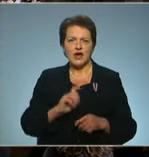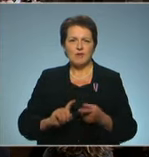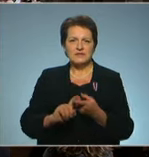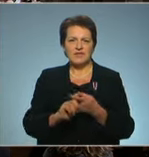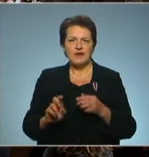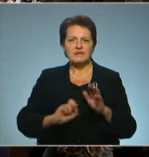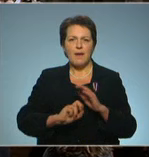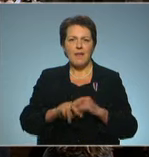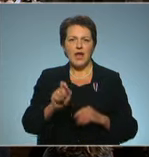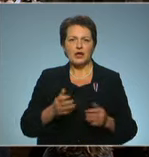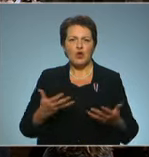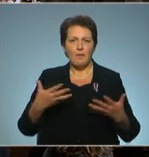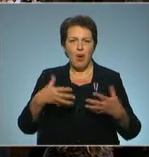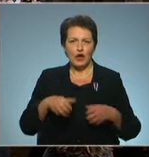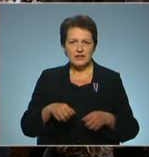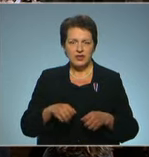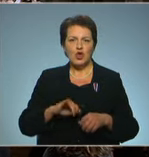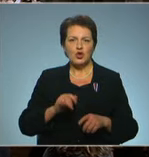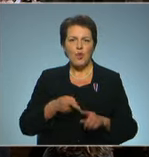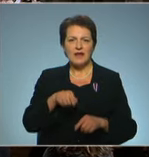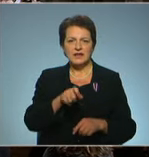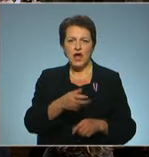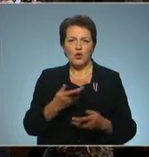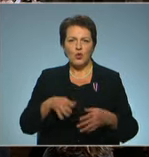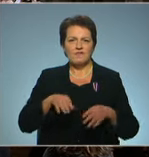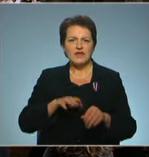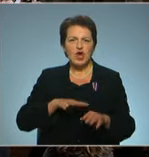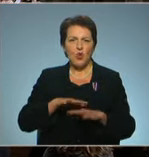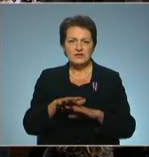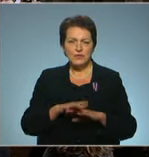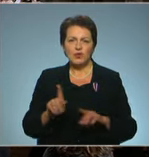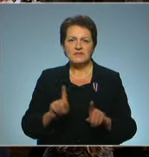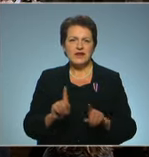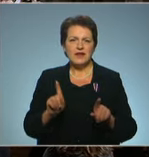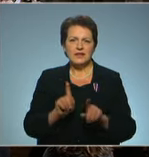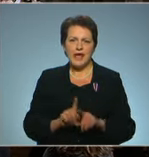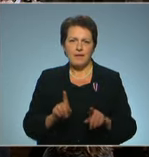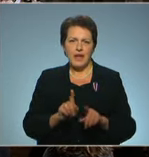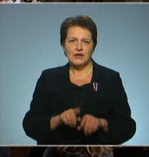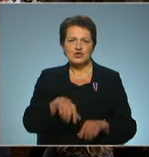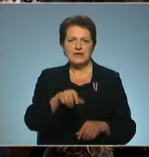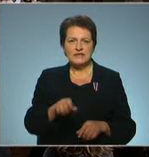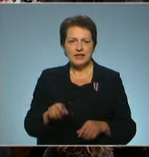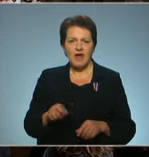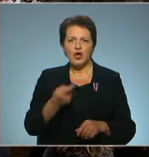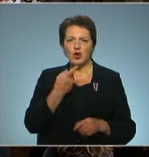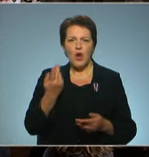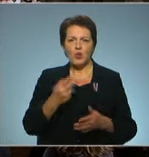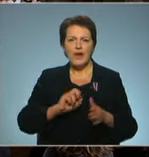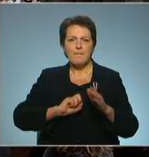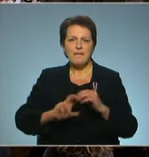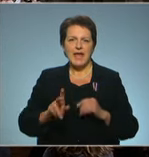bēgļu politiku, jo tie, kuri veica uzbrukumus, ir tie paši cilvēki, no kuriem bēgļi